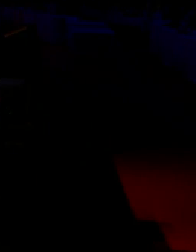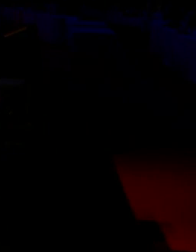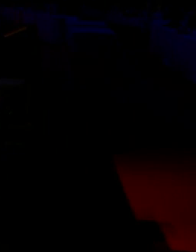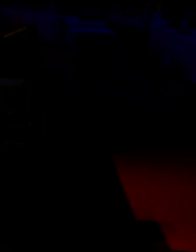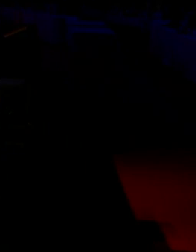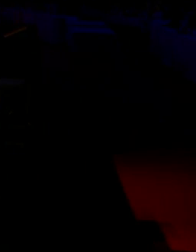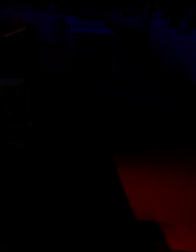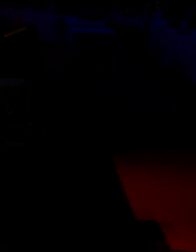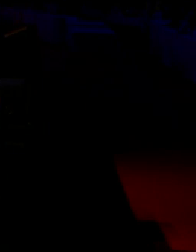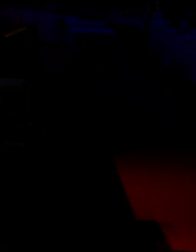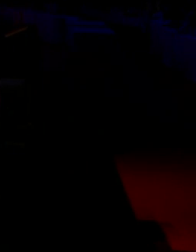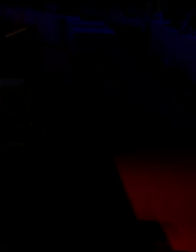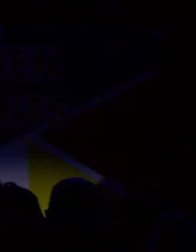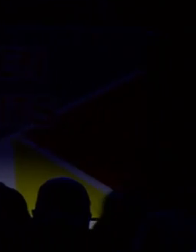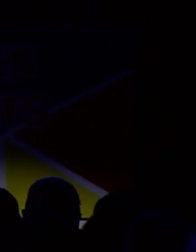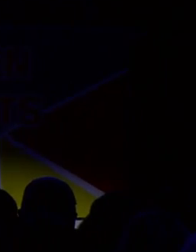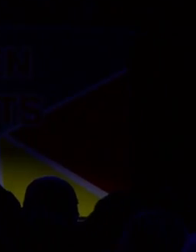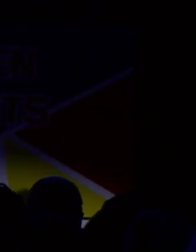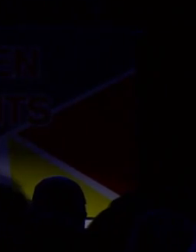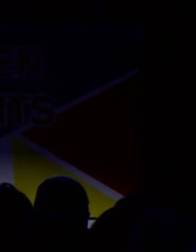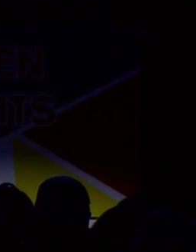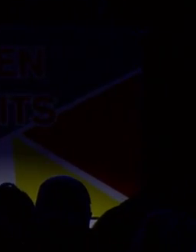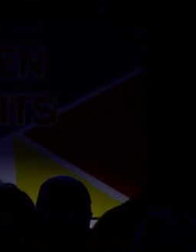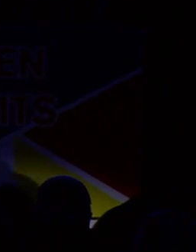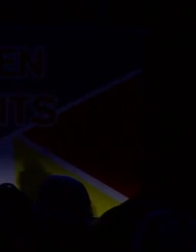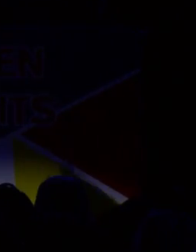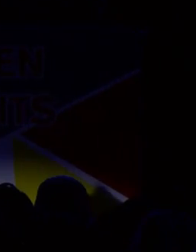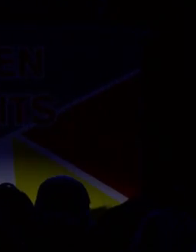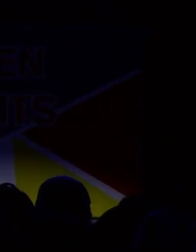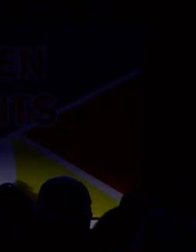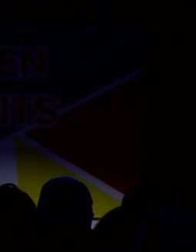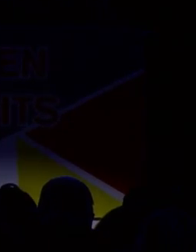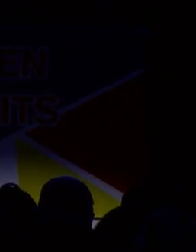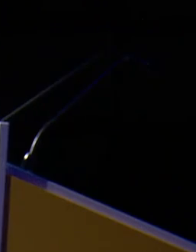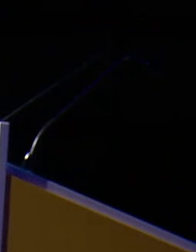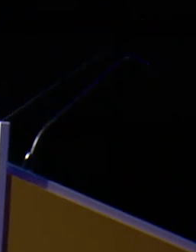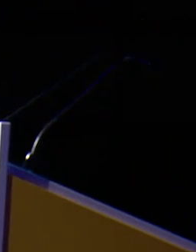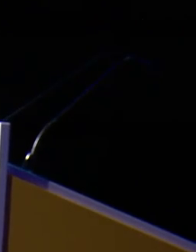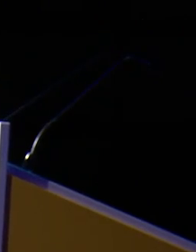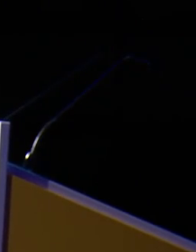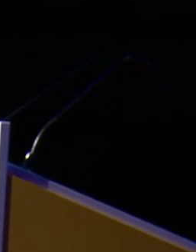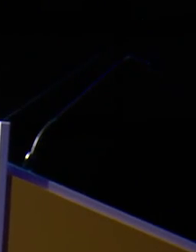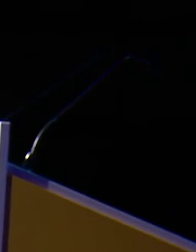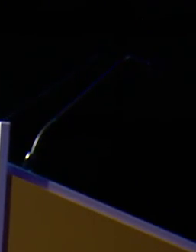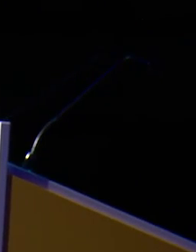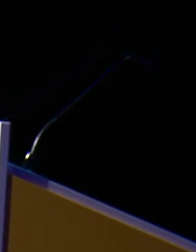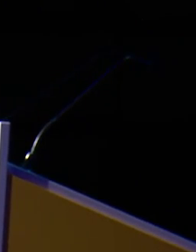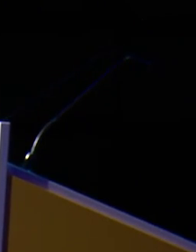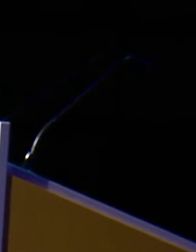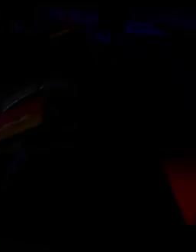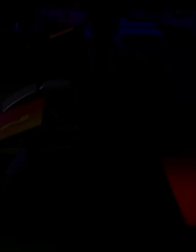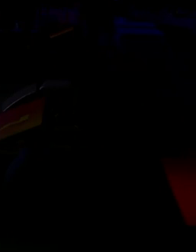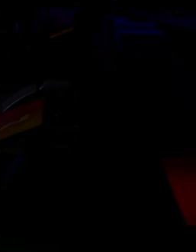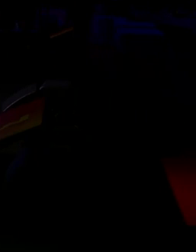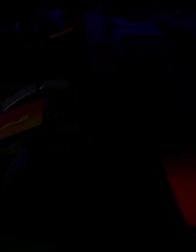lyonnaise. Tout ça parce qu'au congrès de 1906, ils avaient décidé que serait radié tout